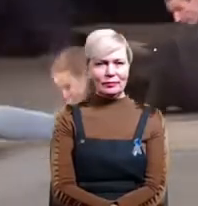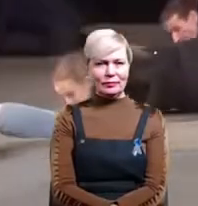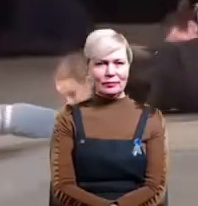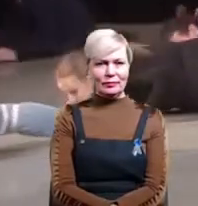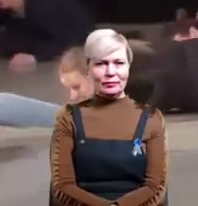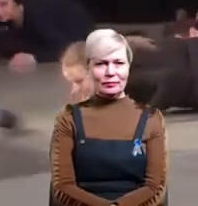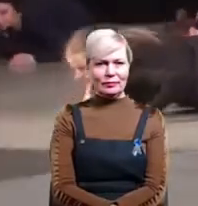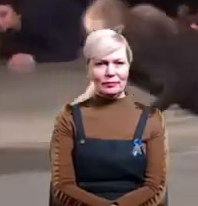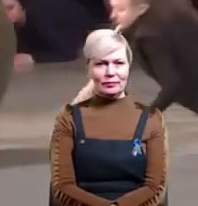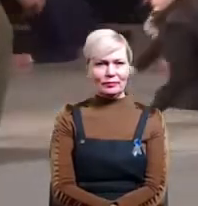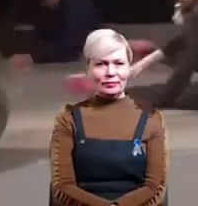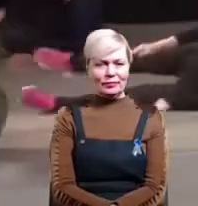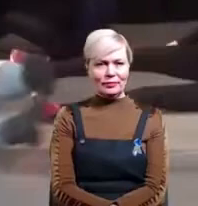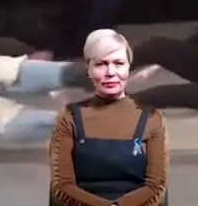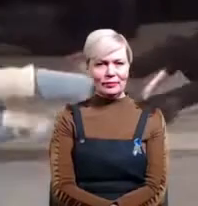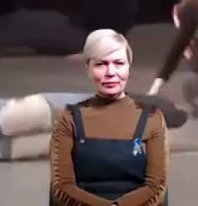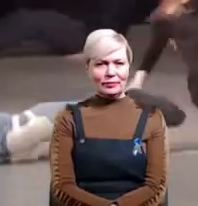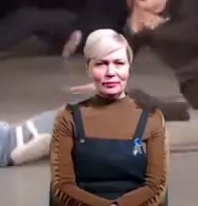упасть